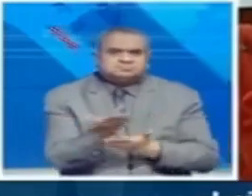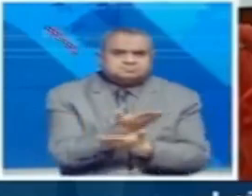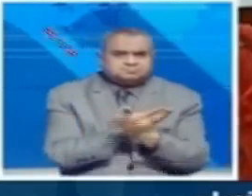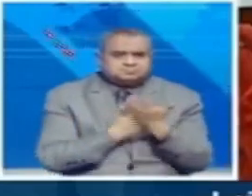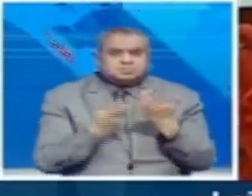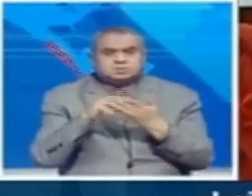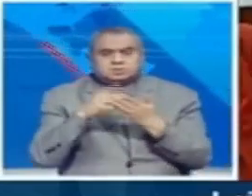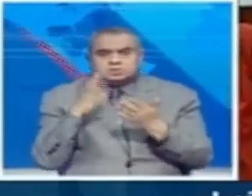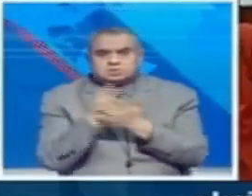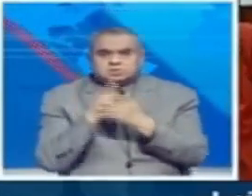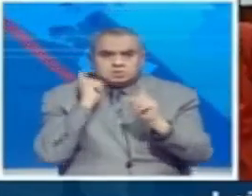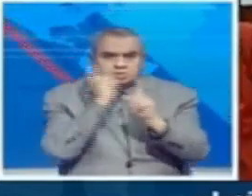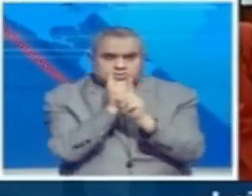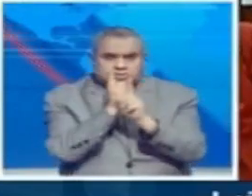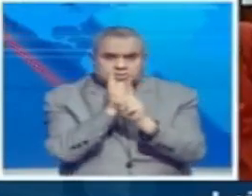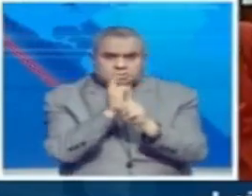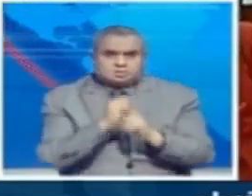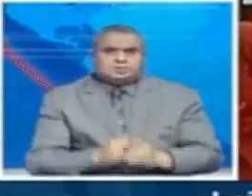واستقبلنا